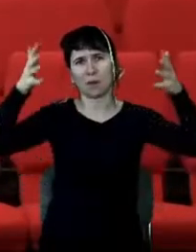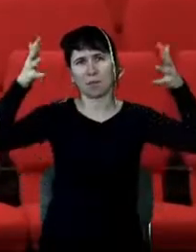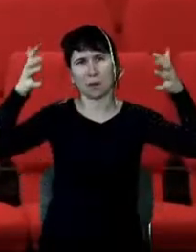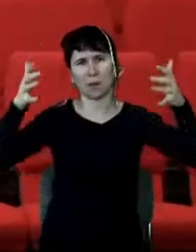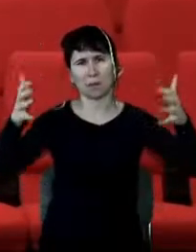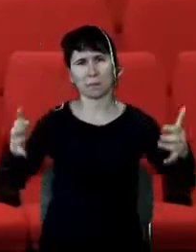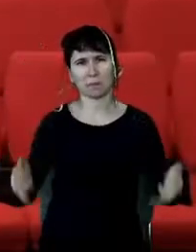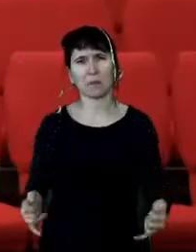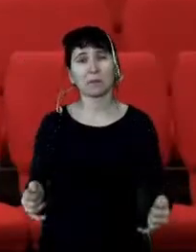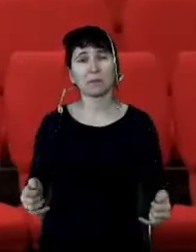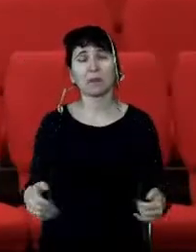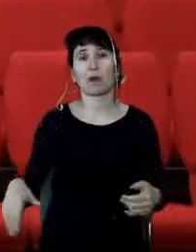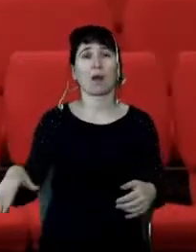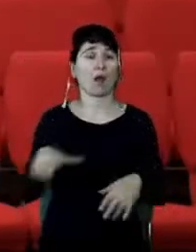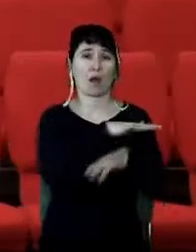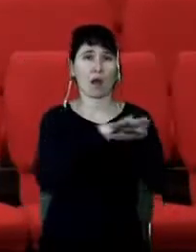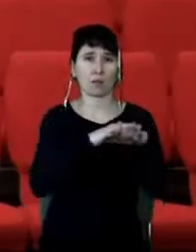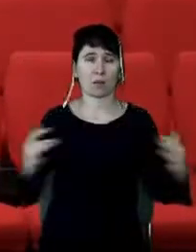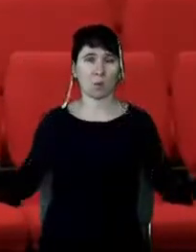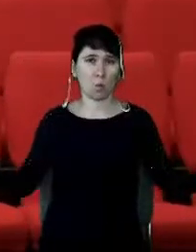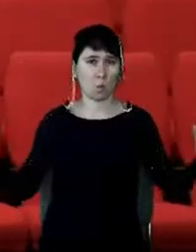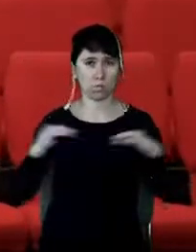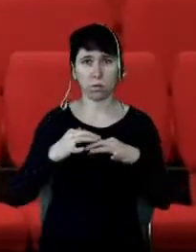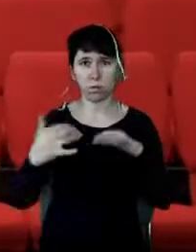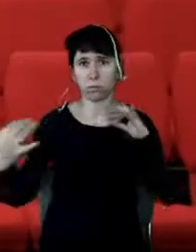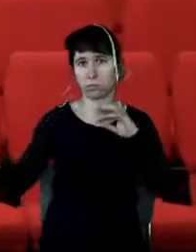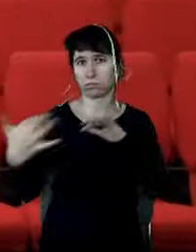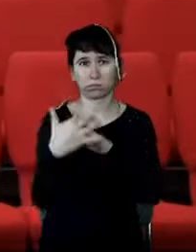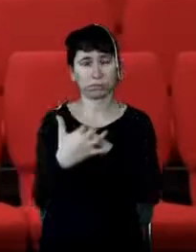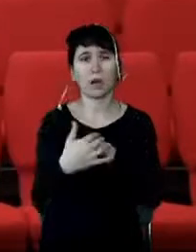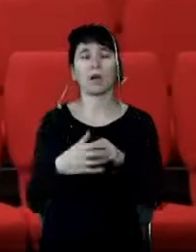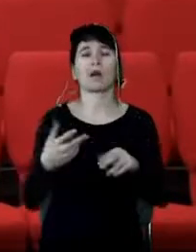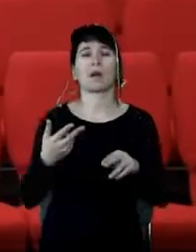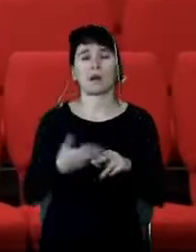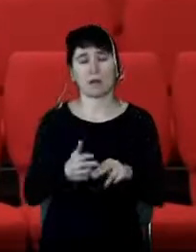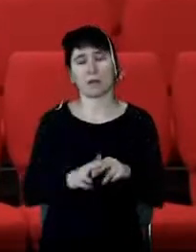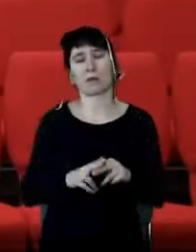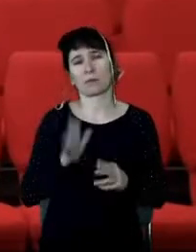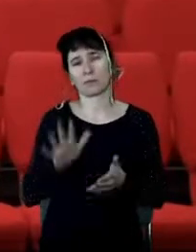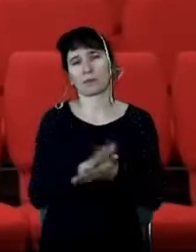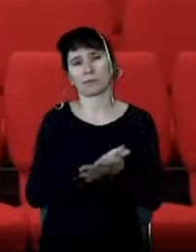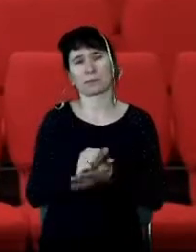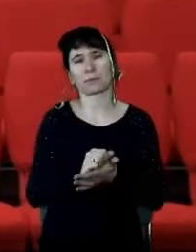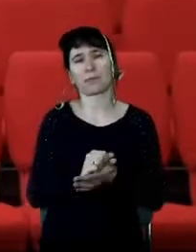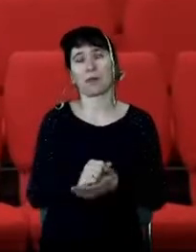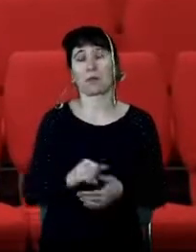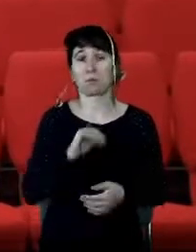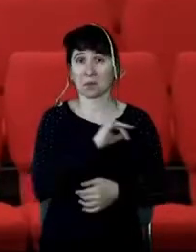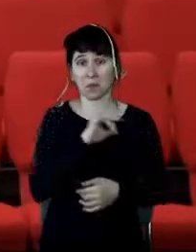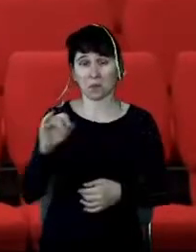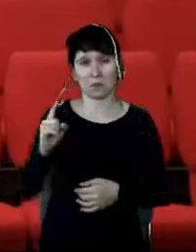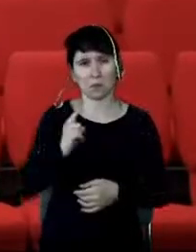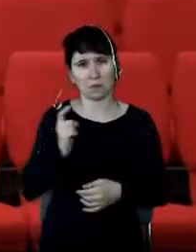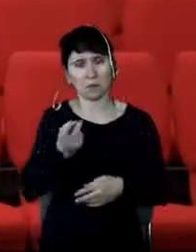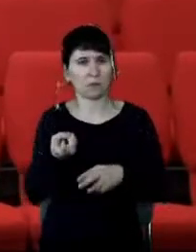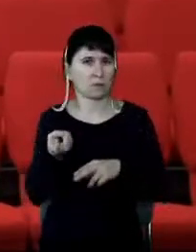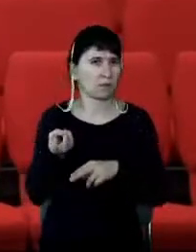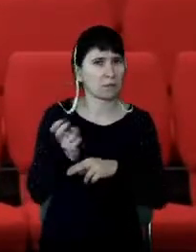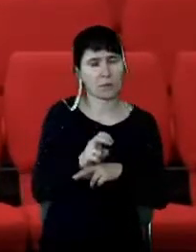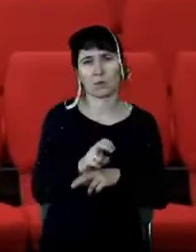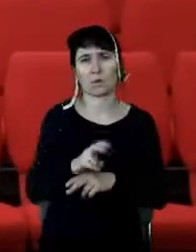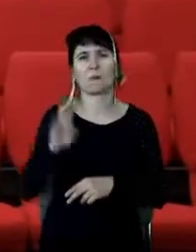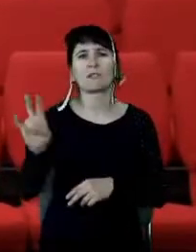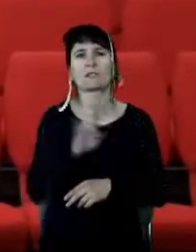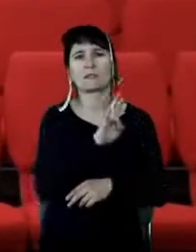І весь народ увійде, кинувшись до міста, кожний поперед себе». Тоді Ісус, син Навина, прийшов до священиків і звернувся